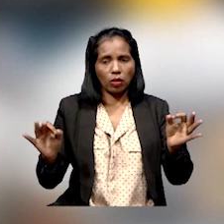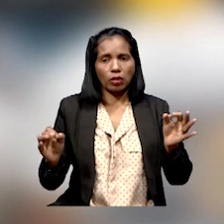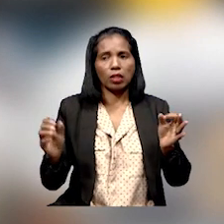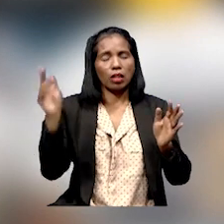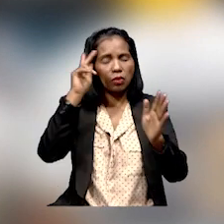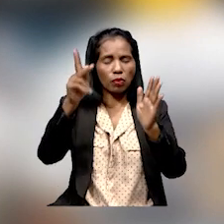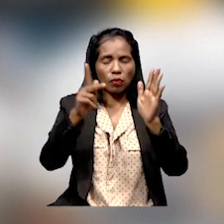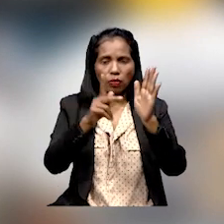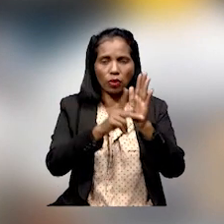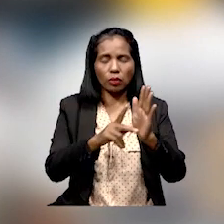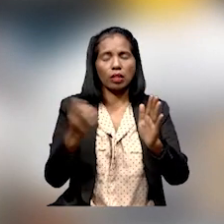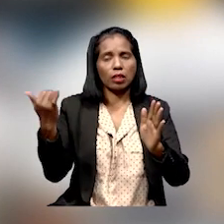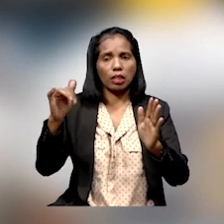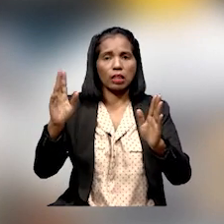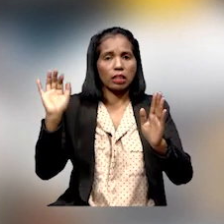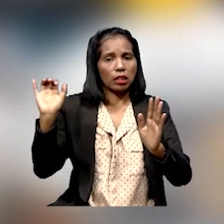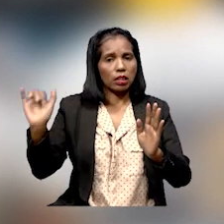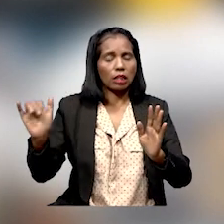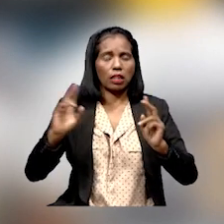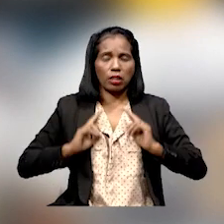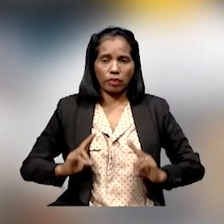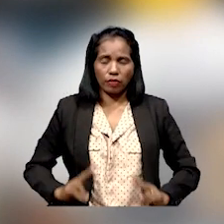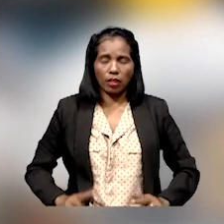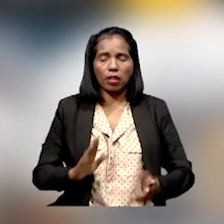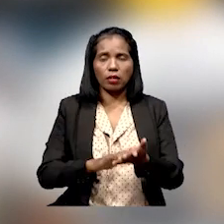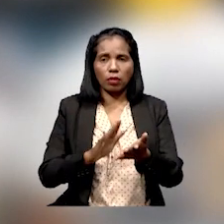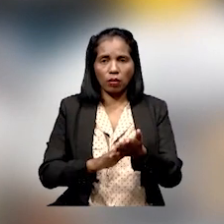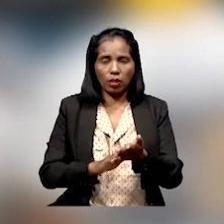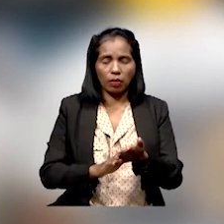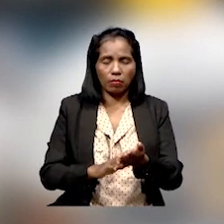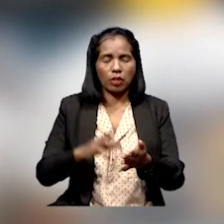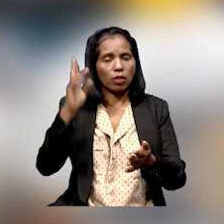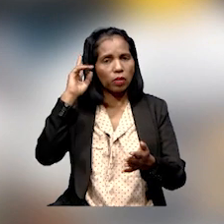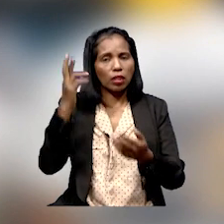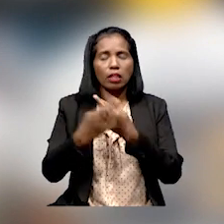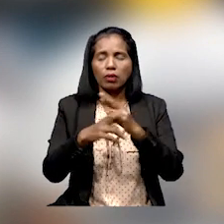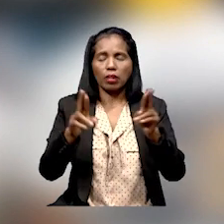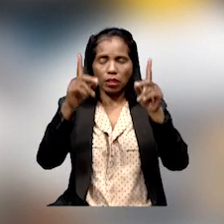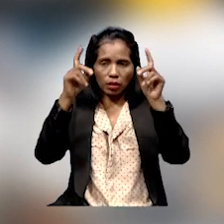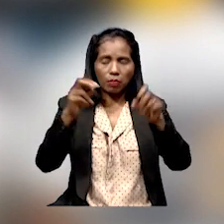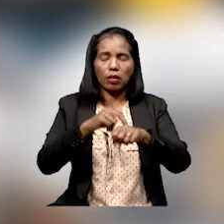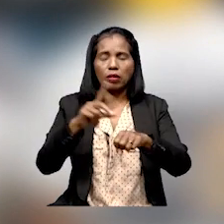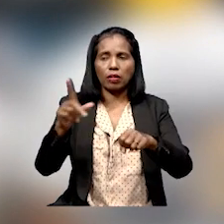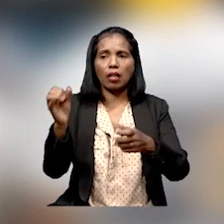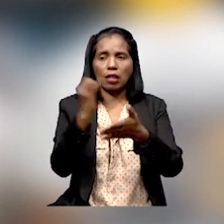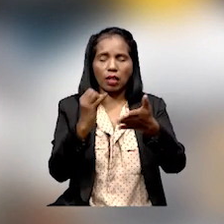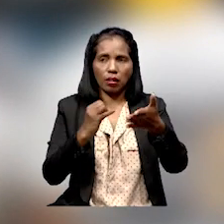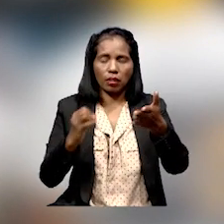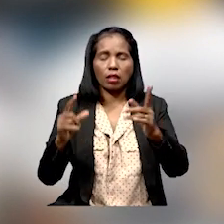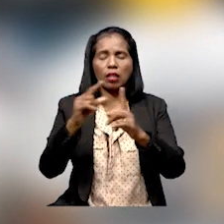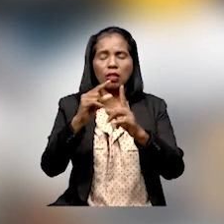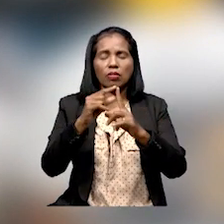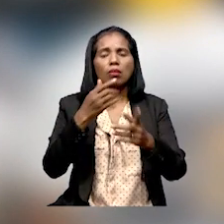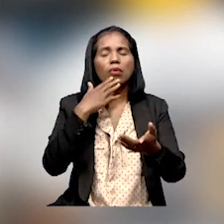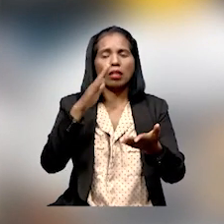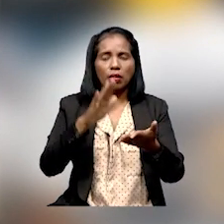e a sirania atributo escola nian hafoin rona resultat du examen nasional. Alen de pinta farda escola hakerek mos liafuan atoi oin